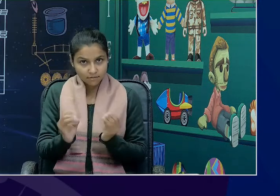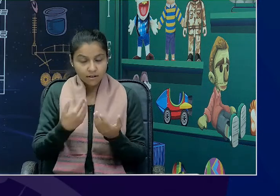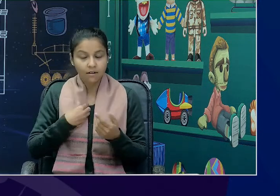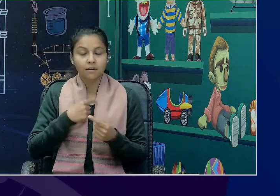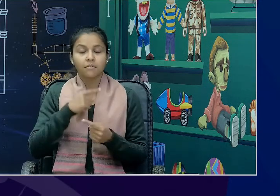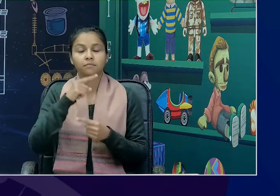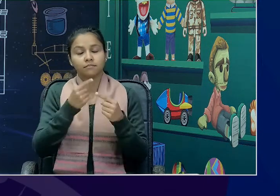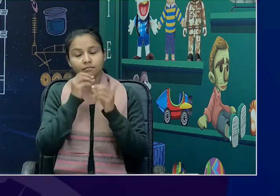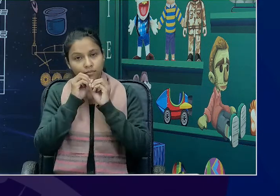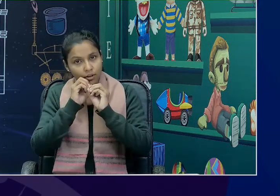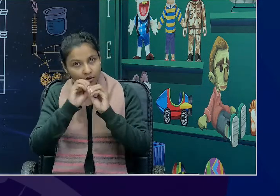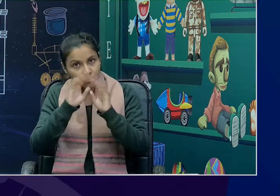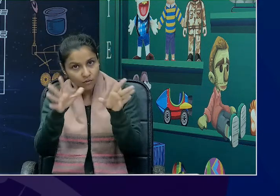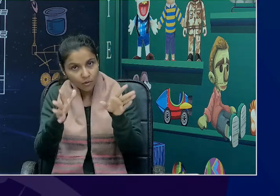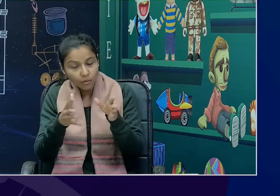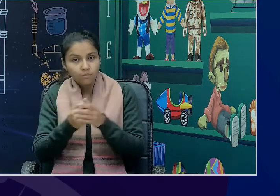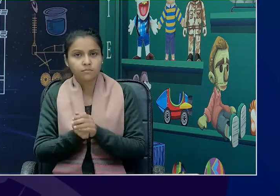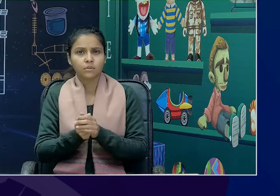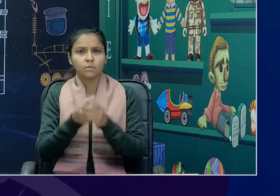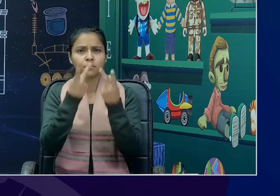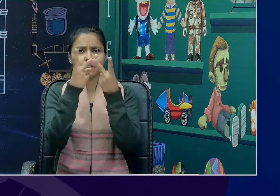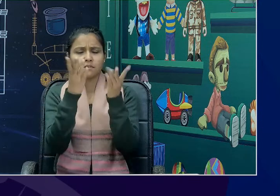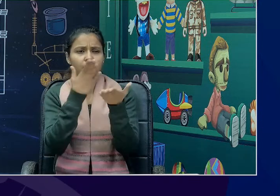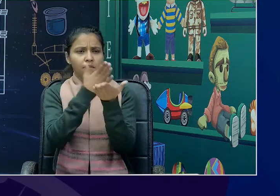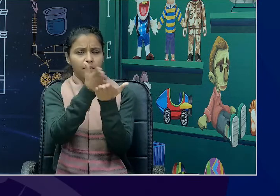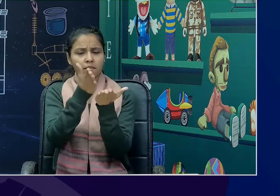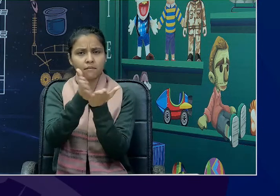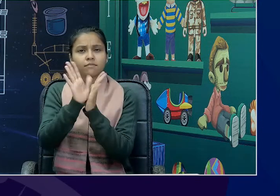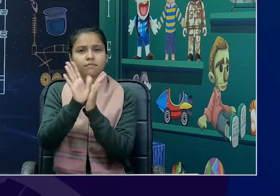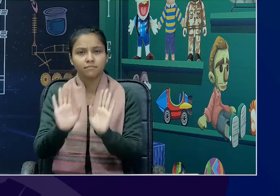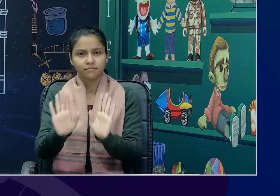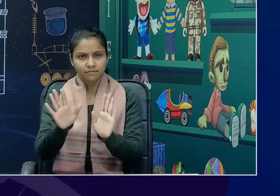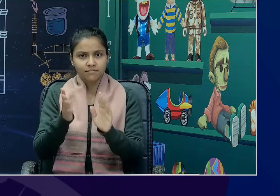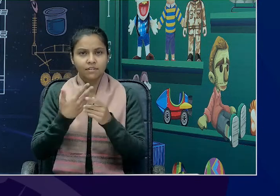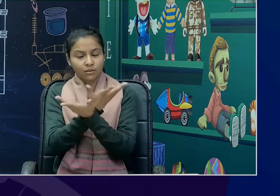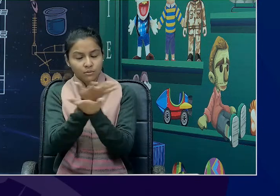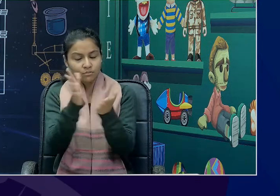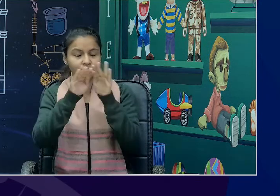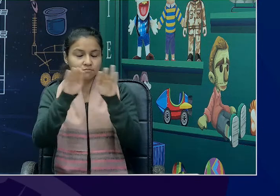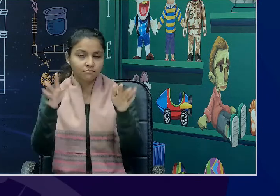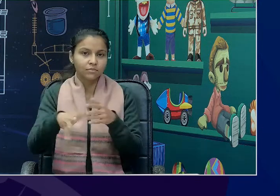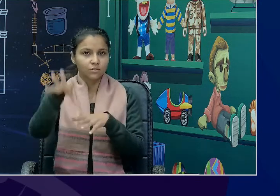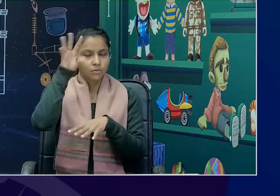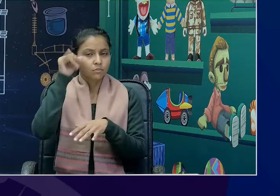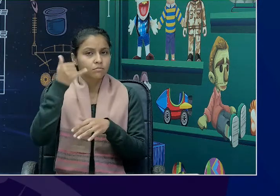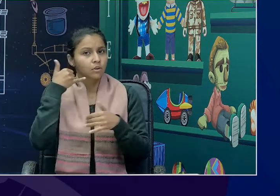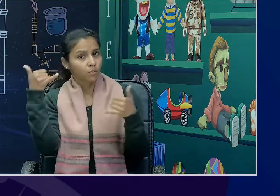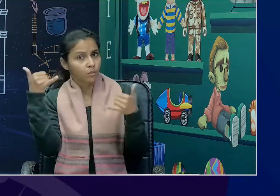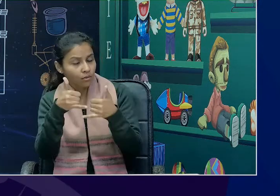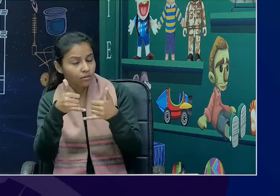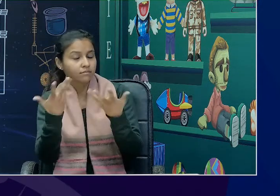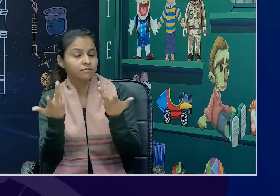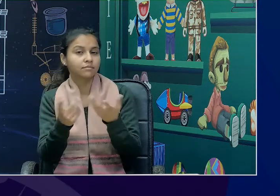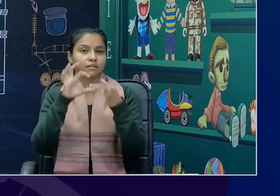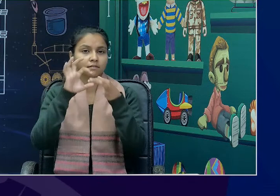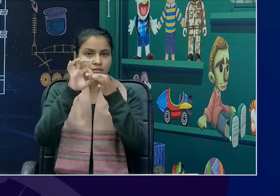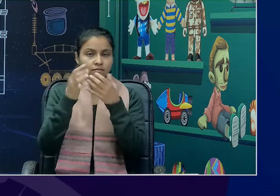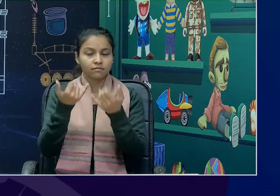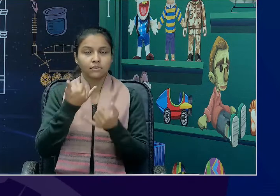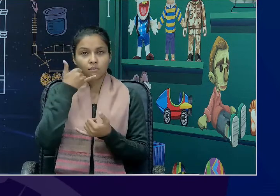बता देते हैं हमारे विभिन्न माध्यम कौन कौन से हैं. So, dear students and learners, you can contact us on our phone number, that is